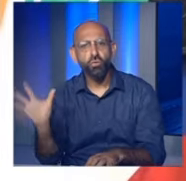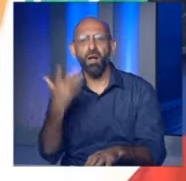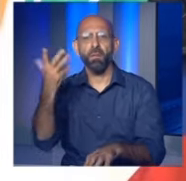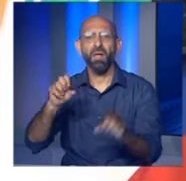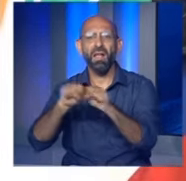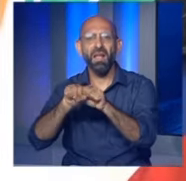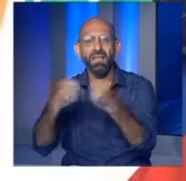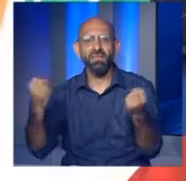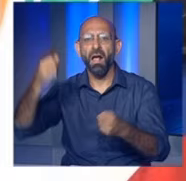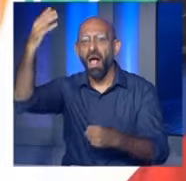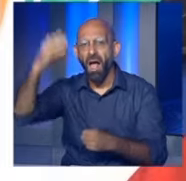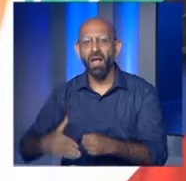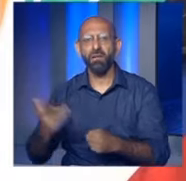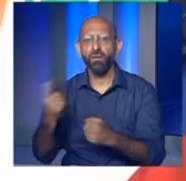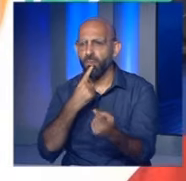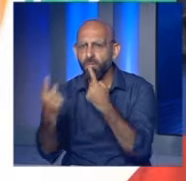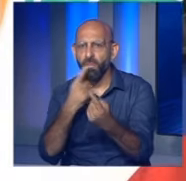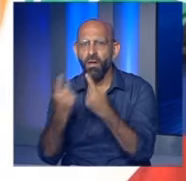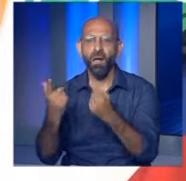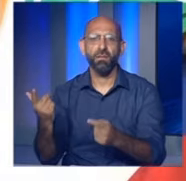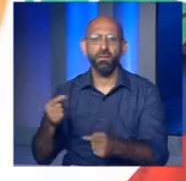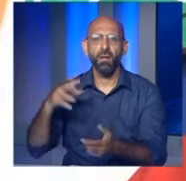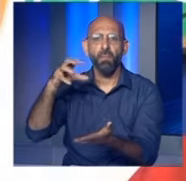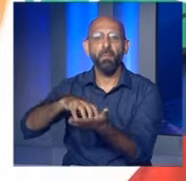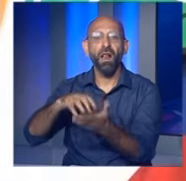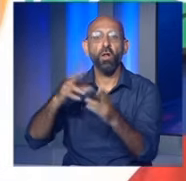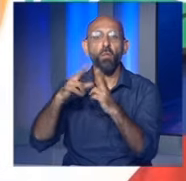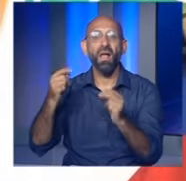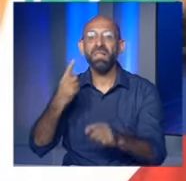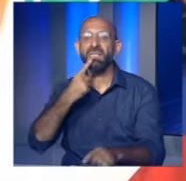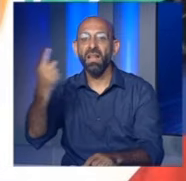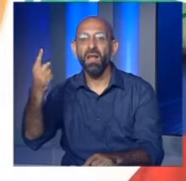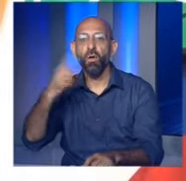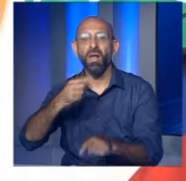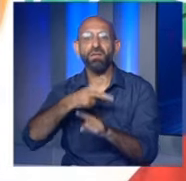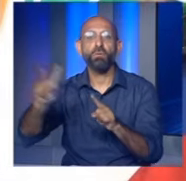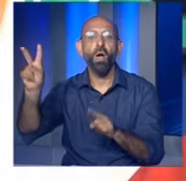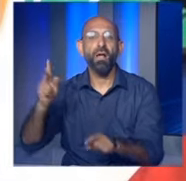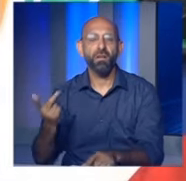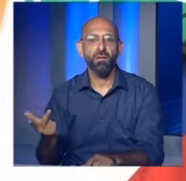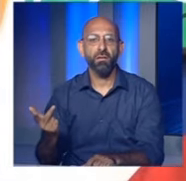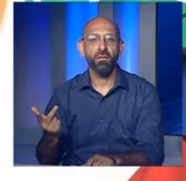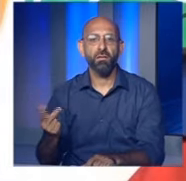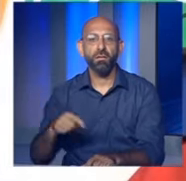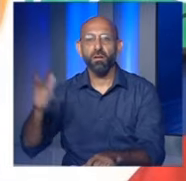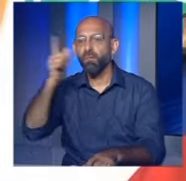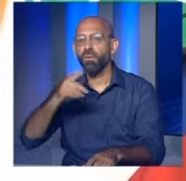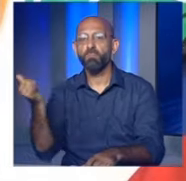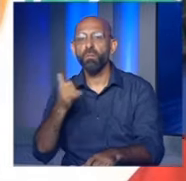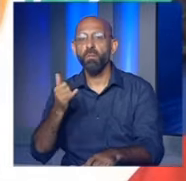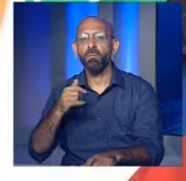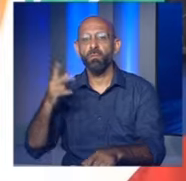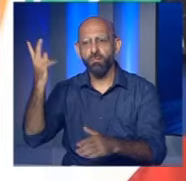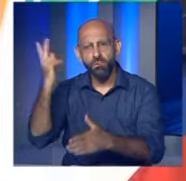بالشو الانسب لنا كلنا سوا بنجرب نكسر حيط مسكر ومحطوط بوجهنا